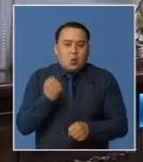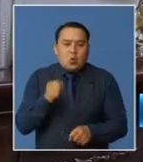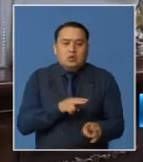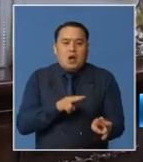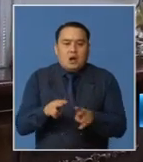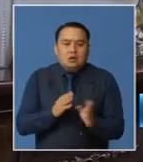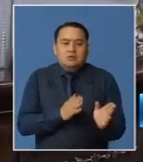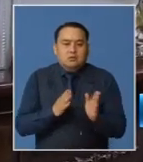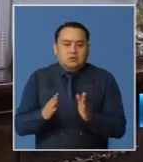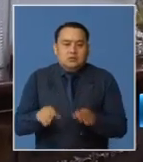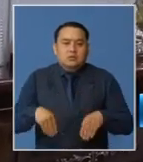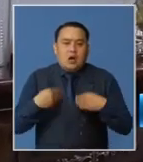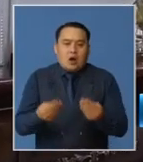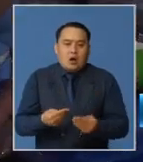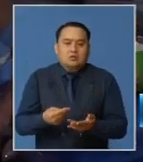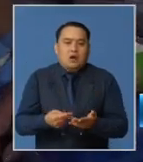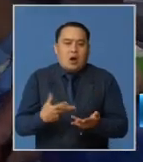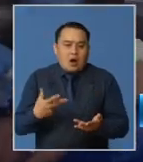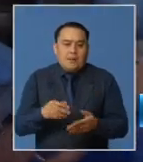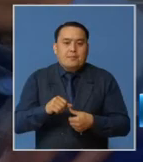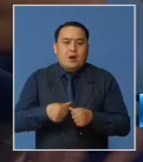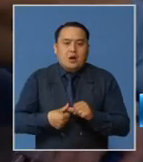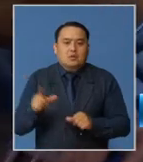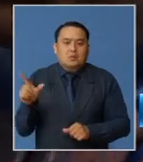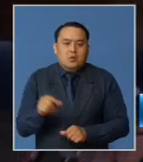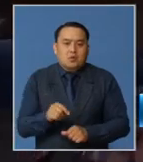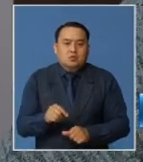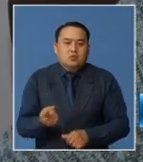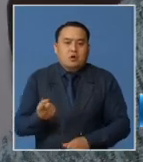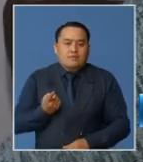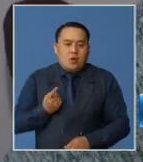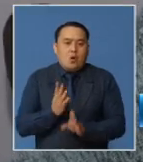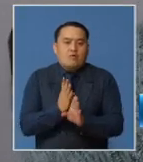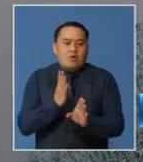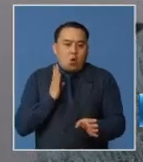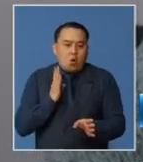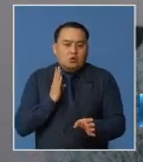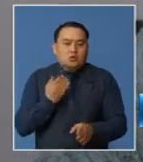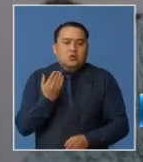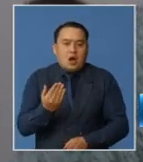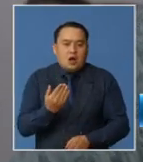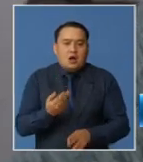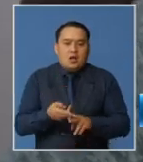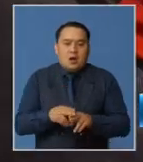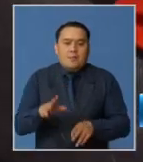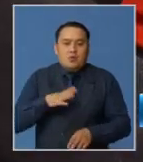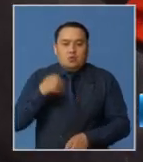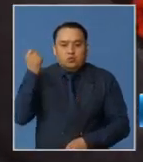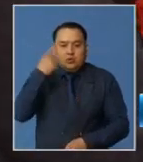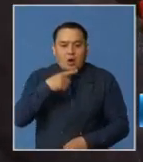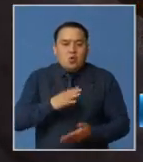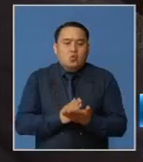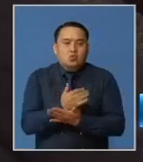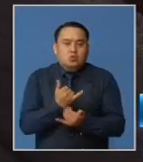наблюдением и систематически сдает анализы. И постоянно приходится подолгу стоять в очереди, признается она. Недавно она узнала об